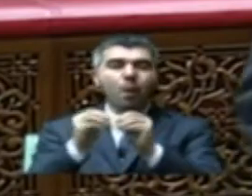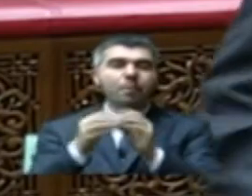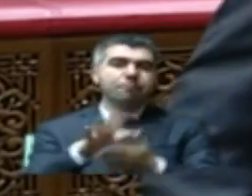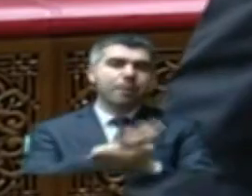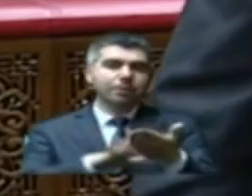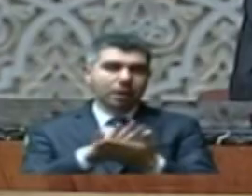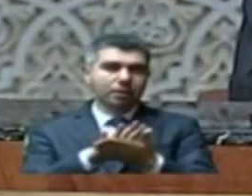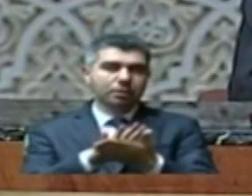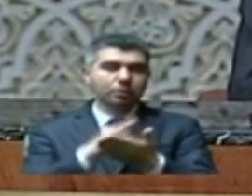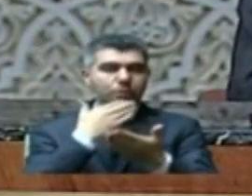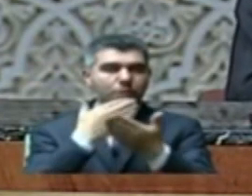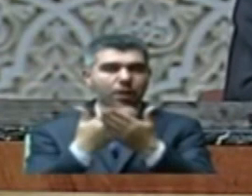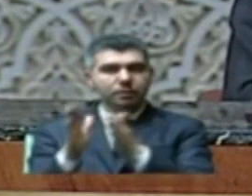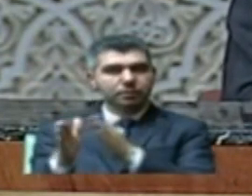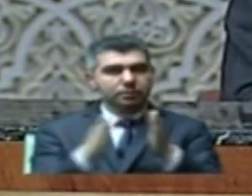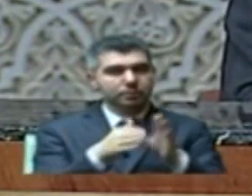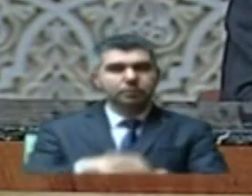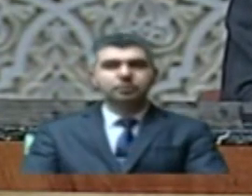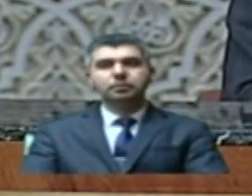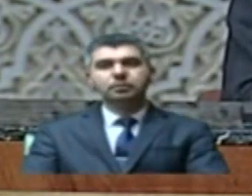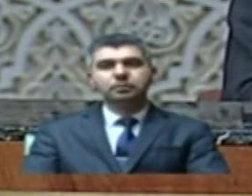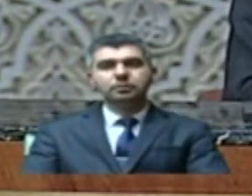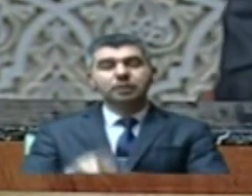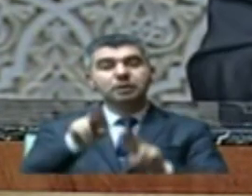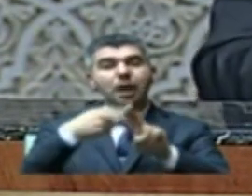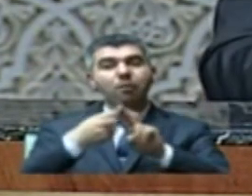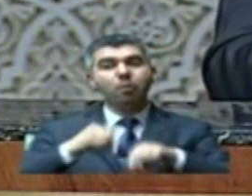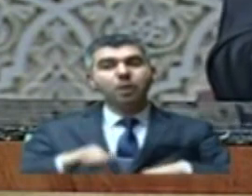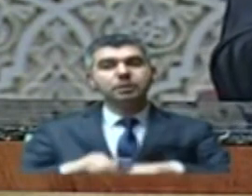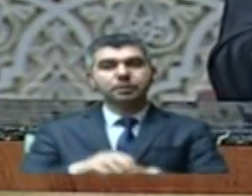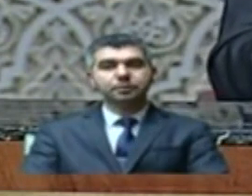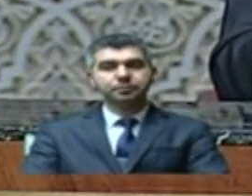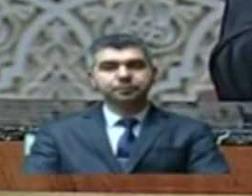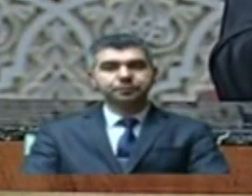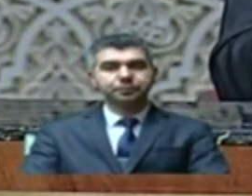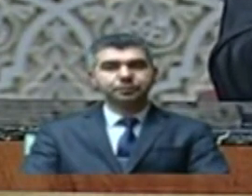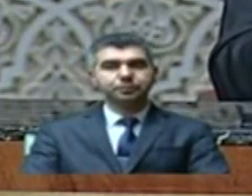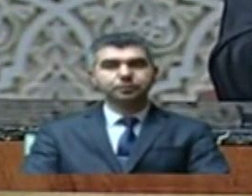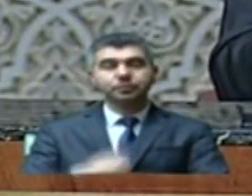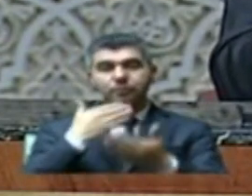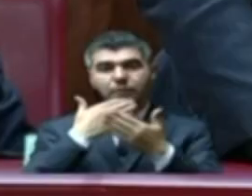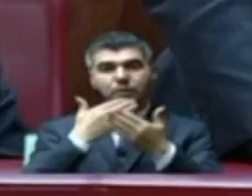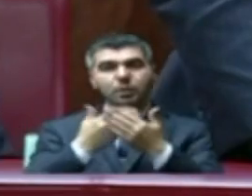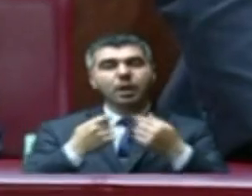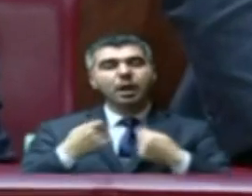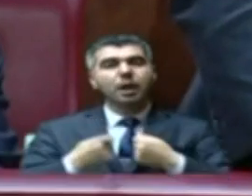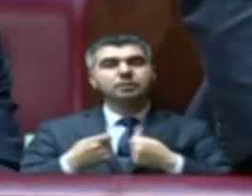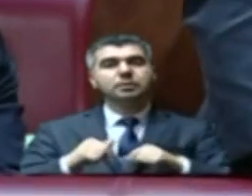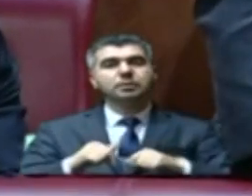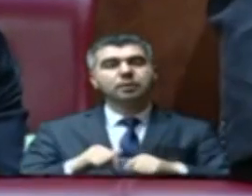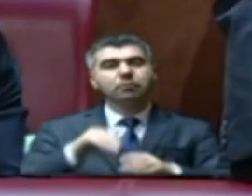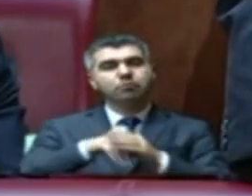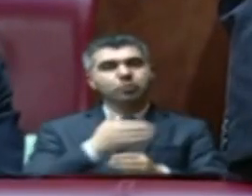وشكرا. شكرا سيد المستشار. كلمة لكم سيد كاتب الدولة للإجابة على السؤال، تفضل. سيد الرئيس، شكرا سيد